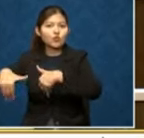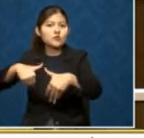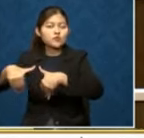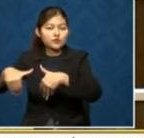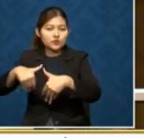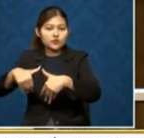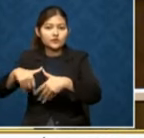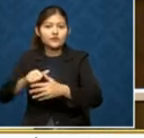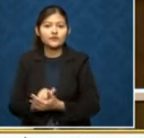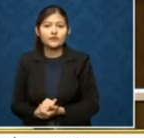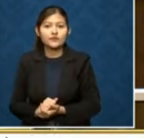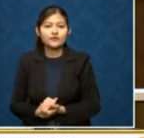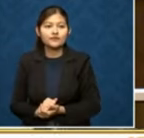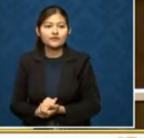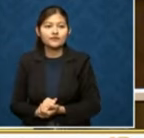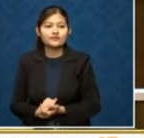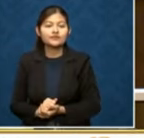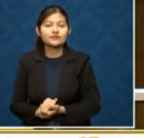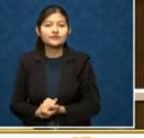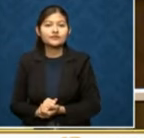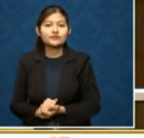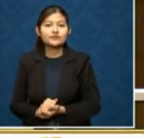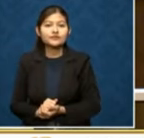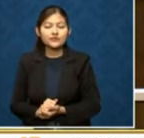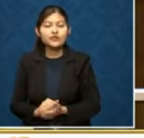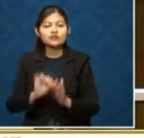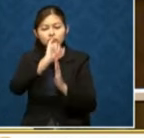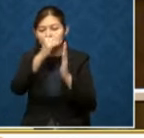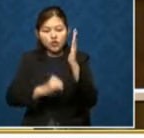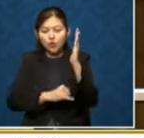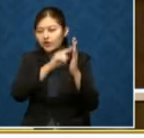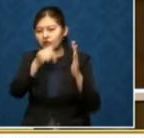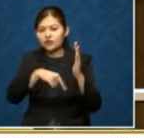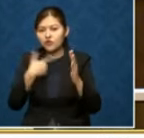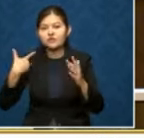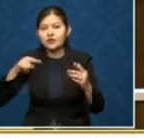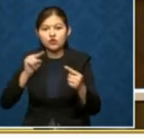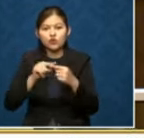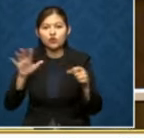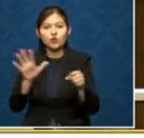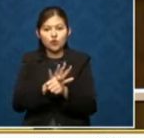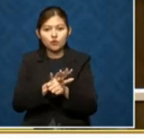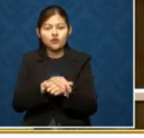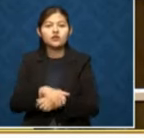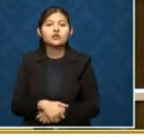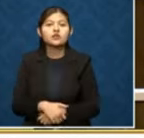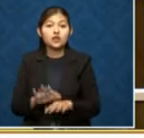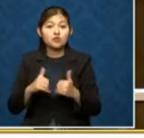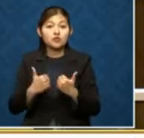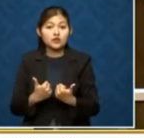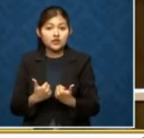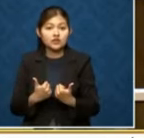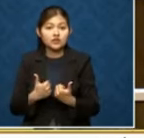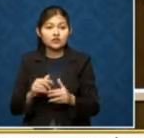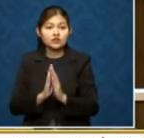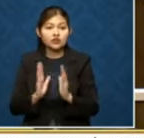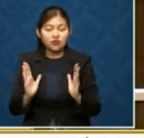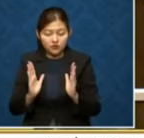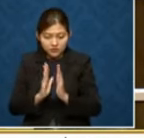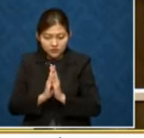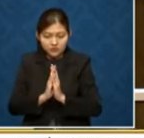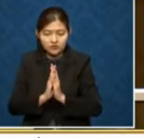นทุกท่านทุกจังหวัดอย่างแน่นอนและทราบมาว่าวันนี้นะครับต้องขอกราบ